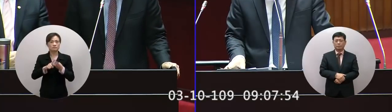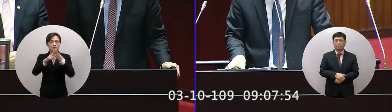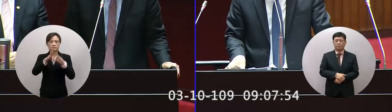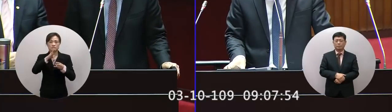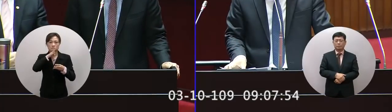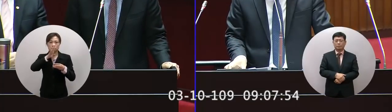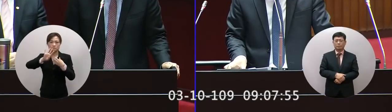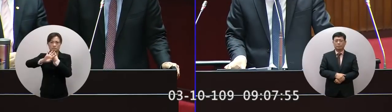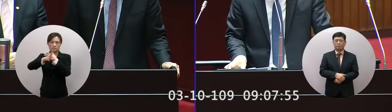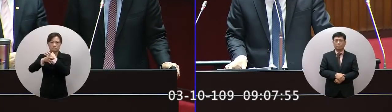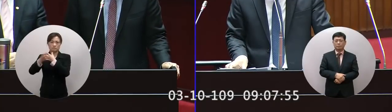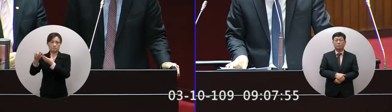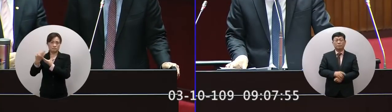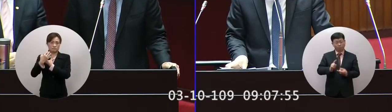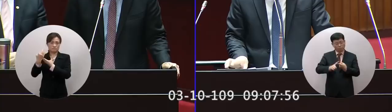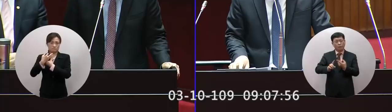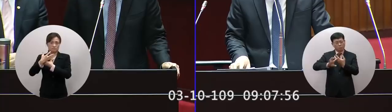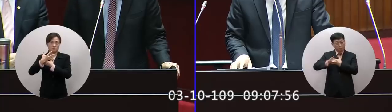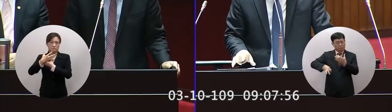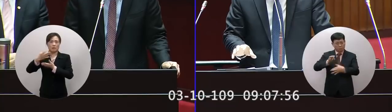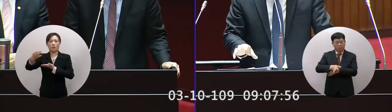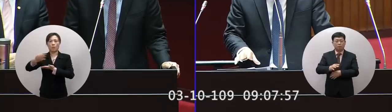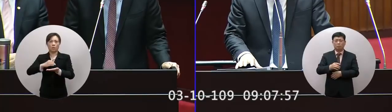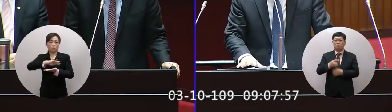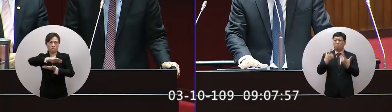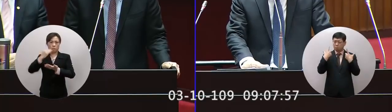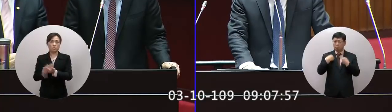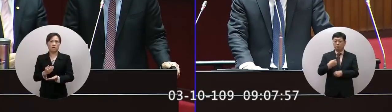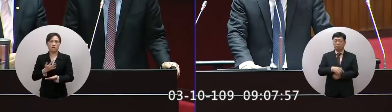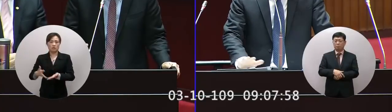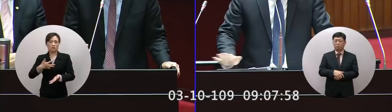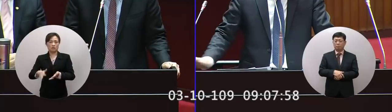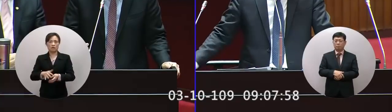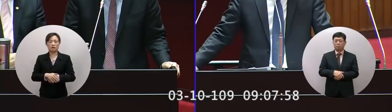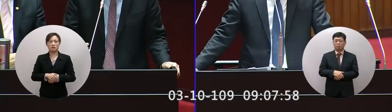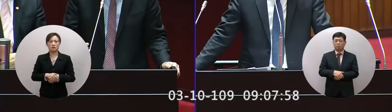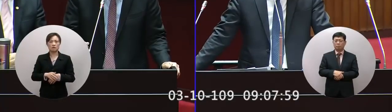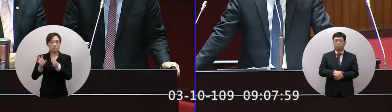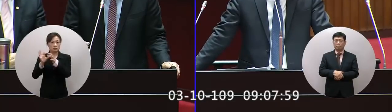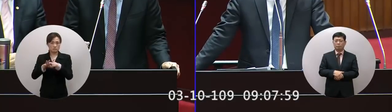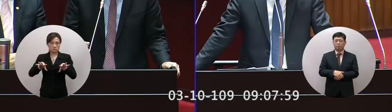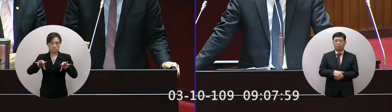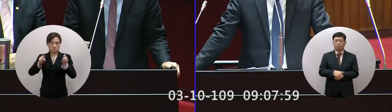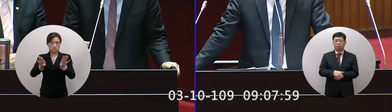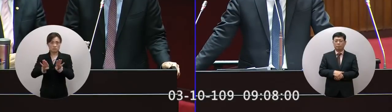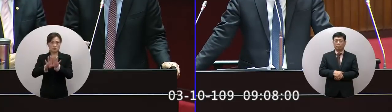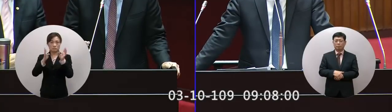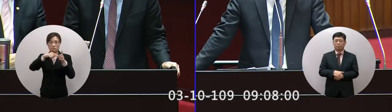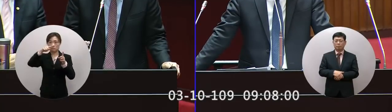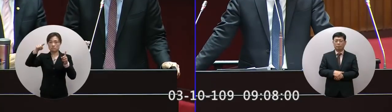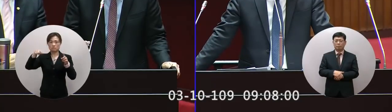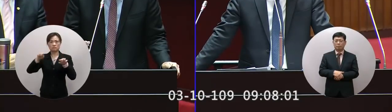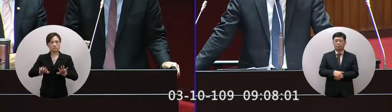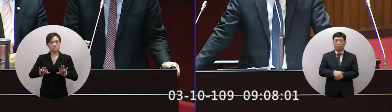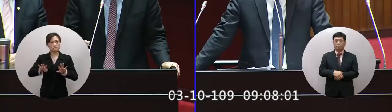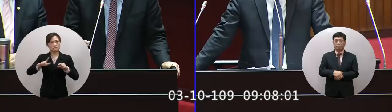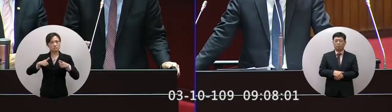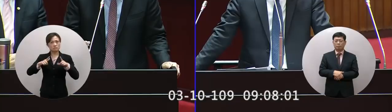外资大幅的 卖出嘛。对啊，这个外 资，因为那台湾的开盘看起来，现在大概是